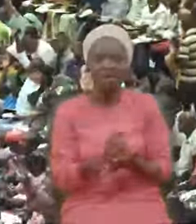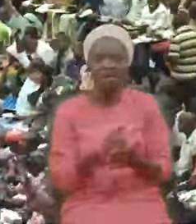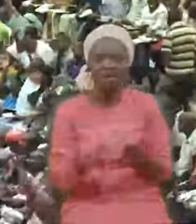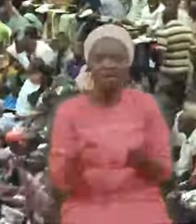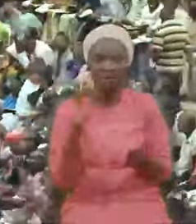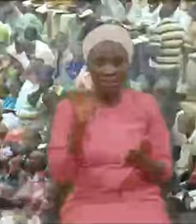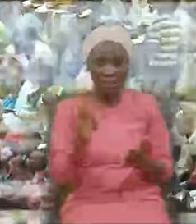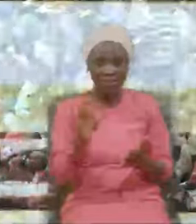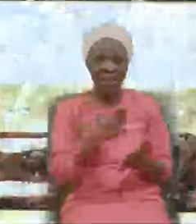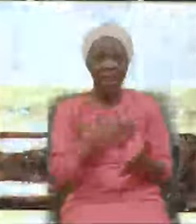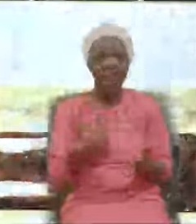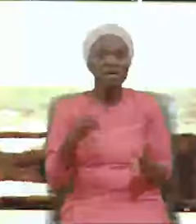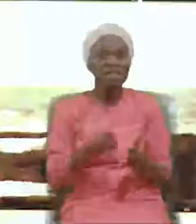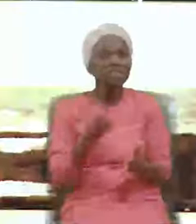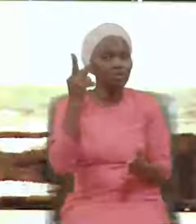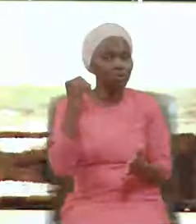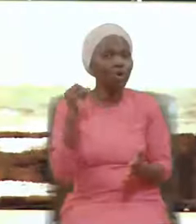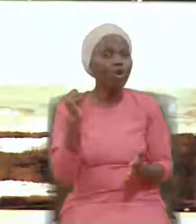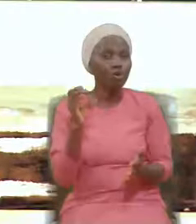Le verset 8 dit,